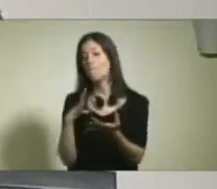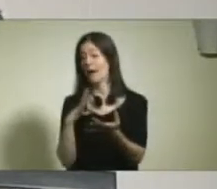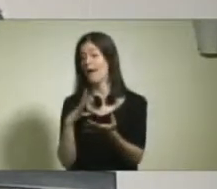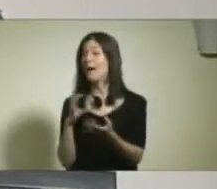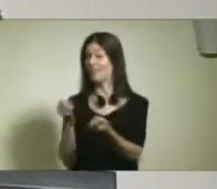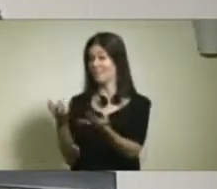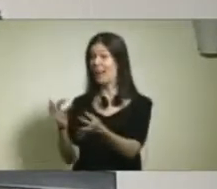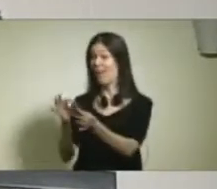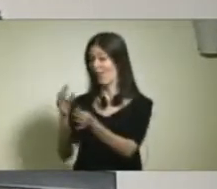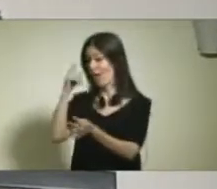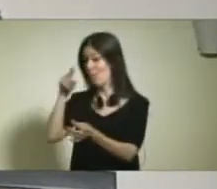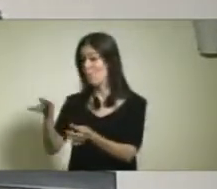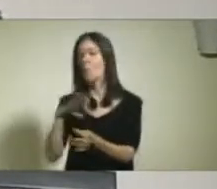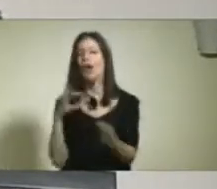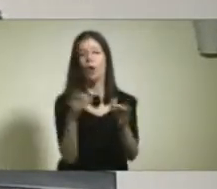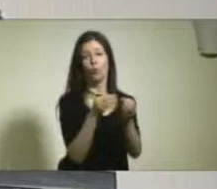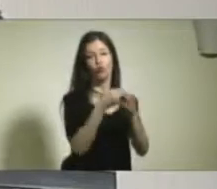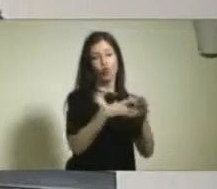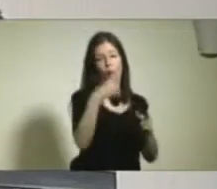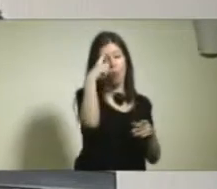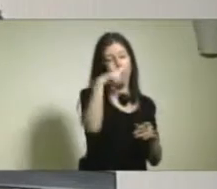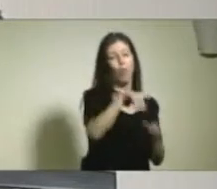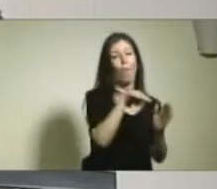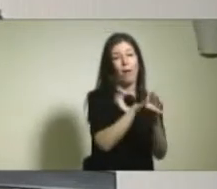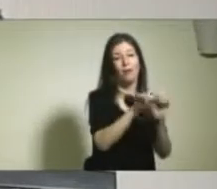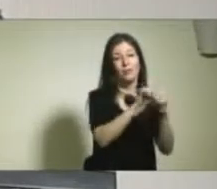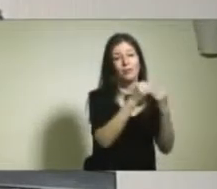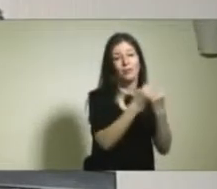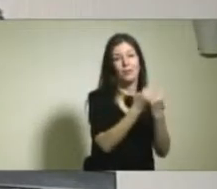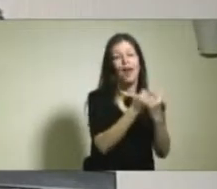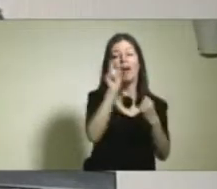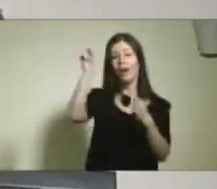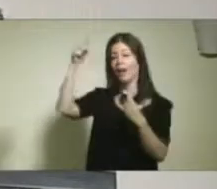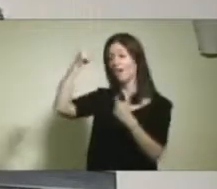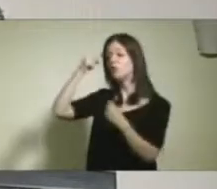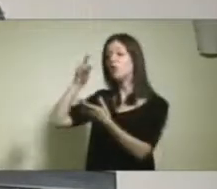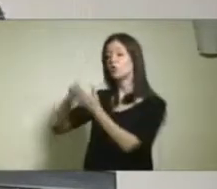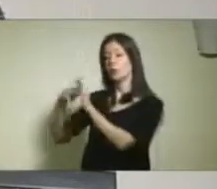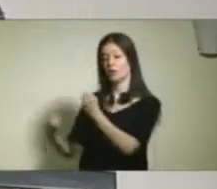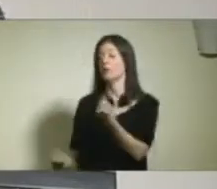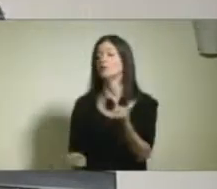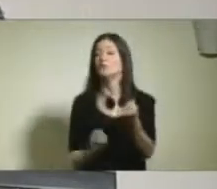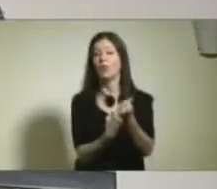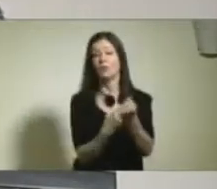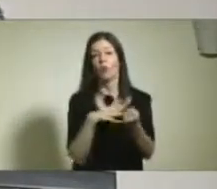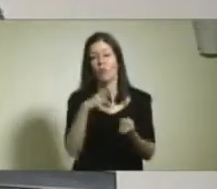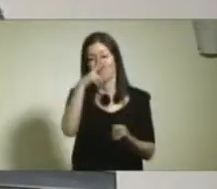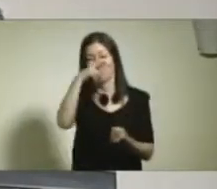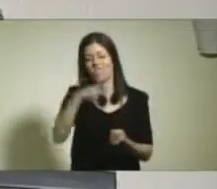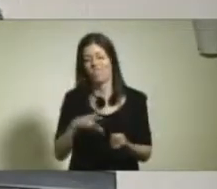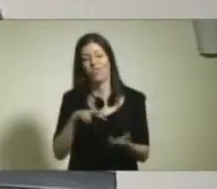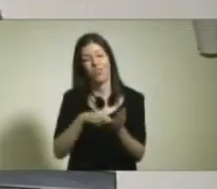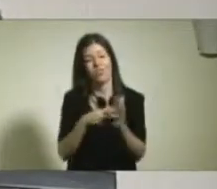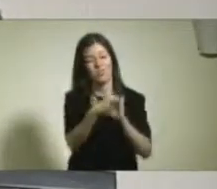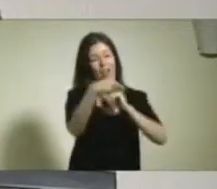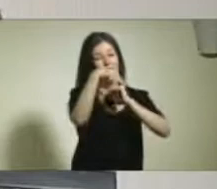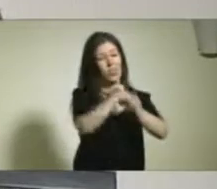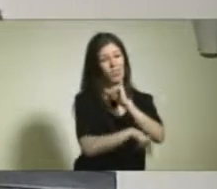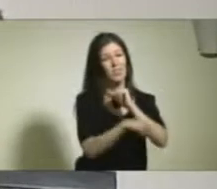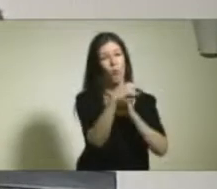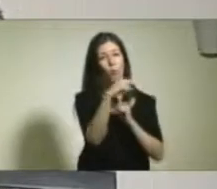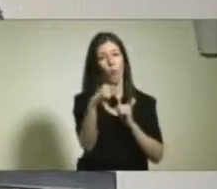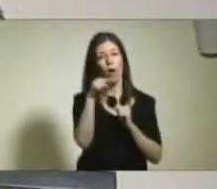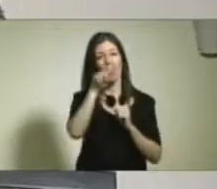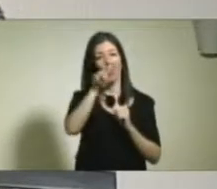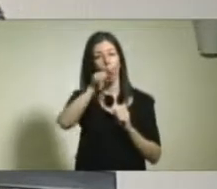l'État devrait nous subventionne, mais nous subventionne trop peu. Et maintenant, on est en déficit sur ce service de moins 2,5 millions.